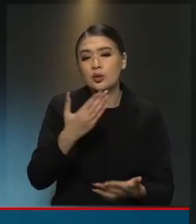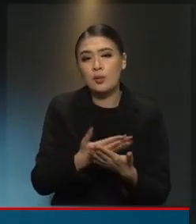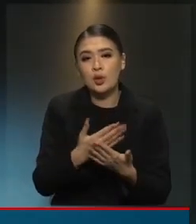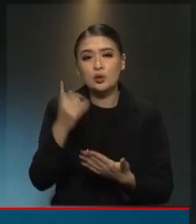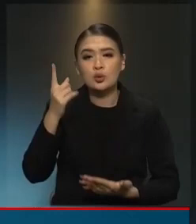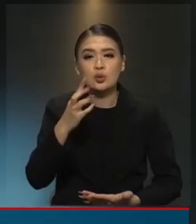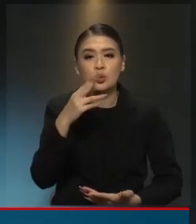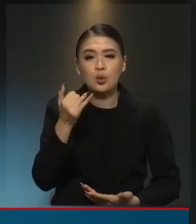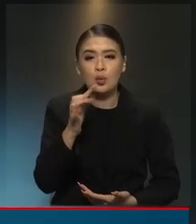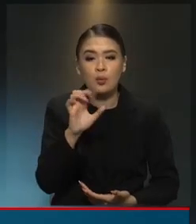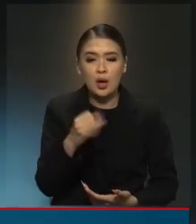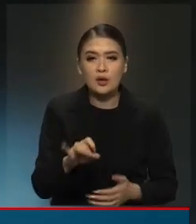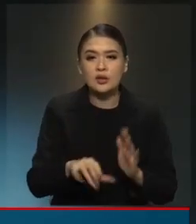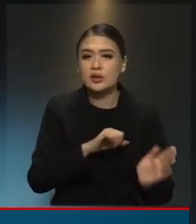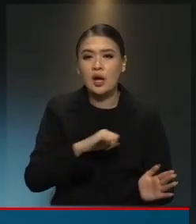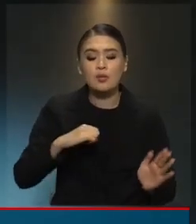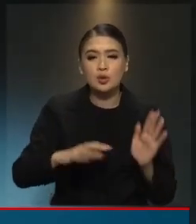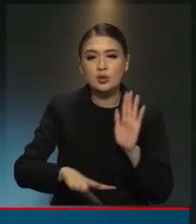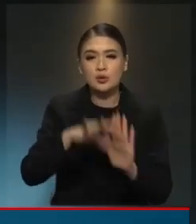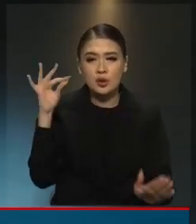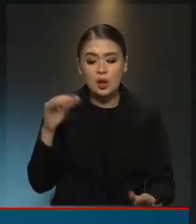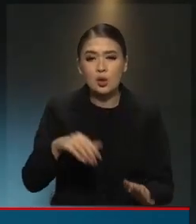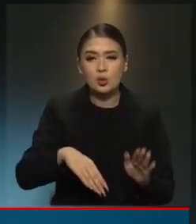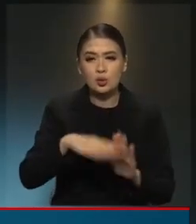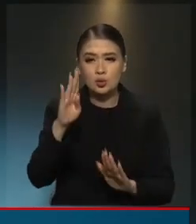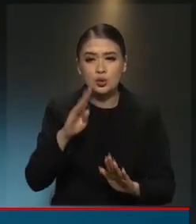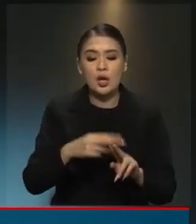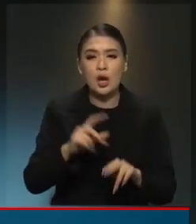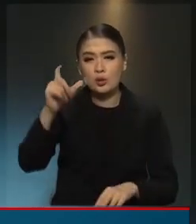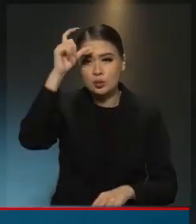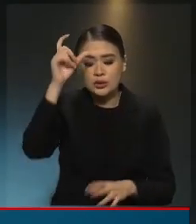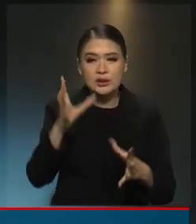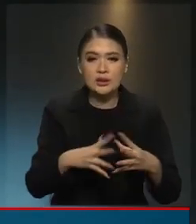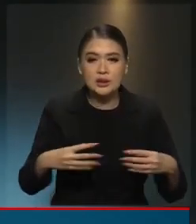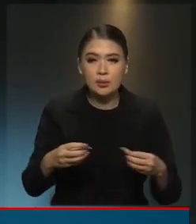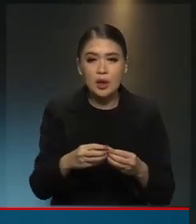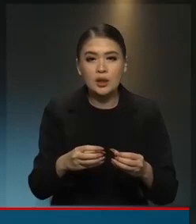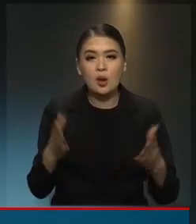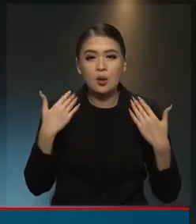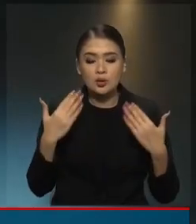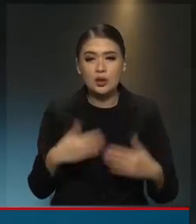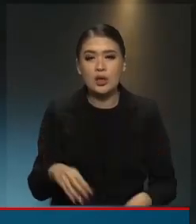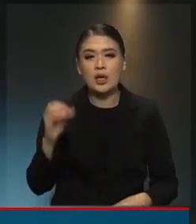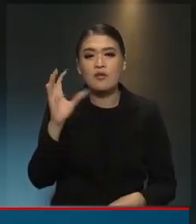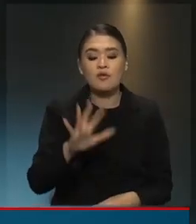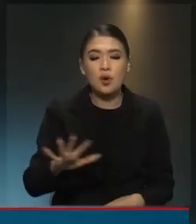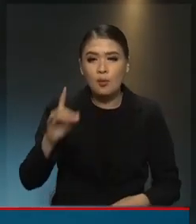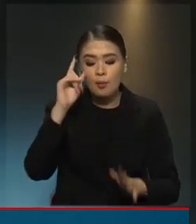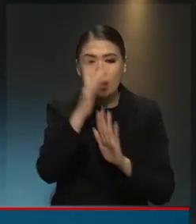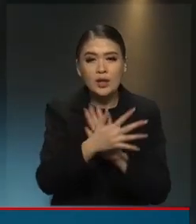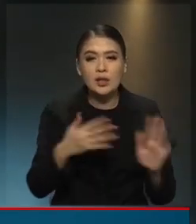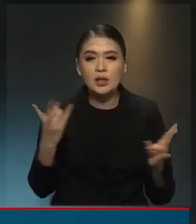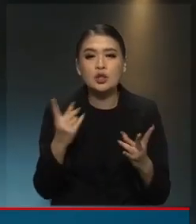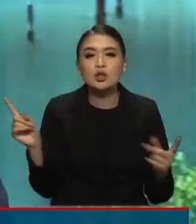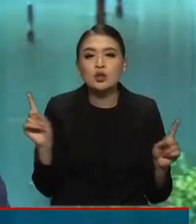на самое лучшее. Правильно? Турция взяла именно на семейный отдых. Европа взяла на... Вот мы должны понять, чего